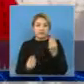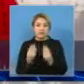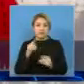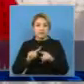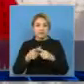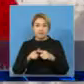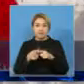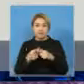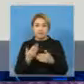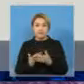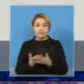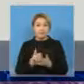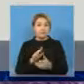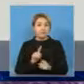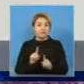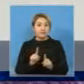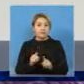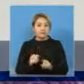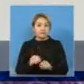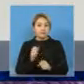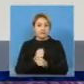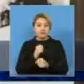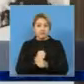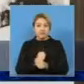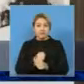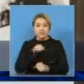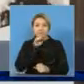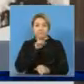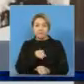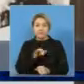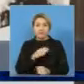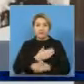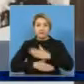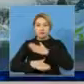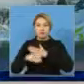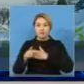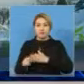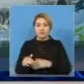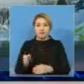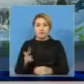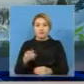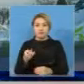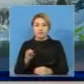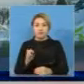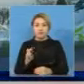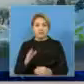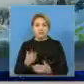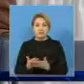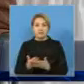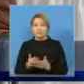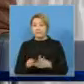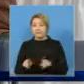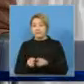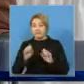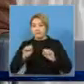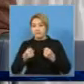вязанные крючком. Особенность в том, что все это дело рук мастера рукоделия с ограниченными возможностями Гульсум Саматхаза. С наступлением